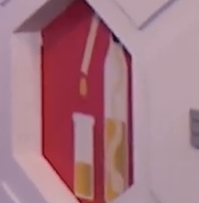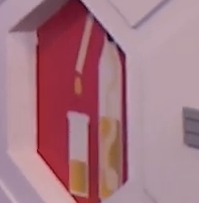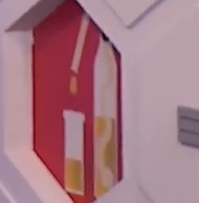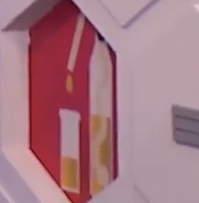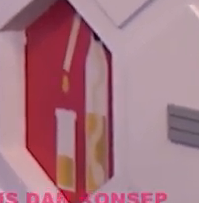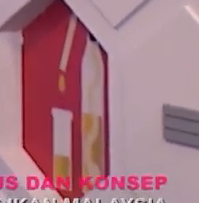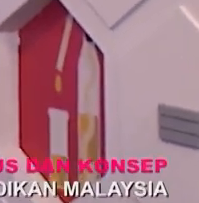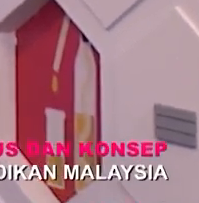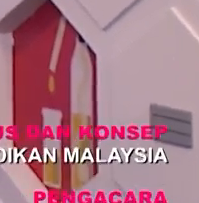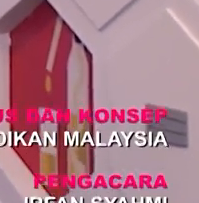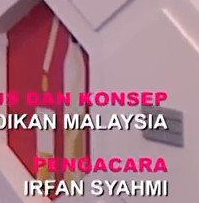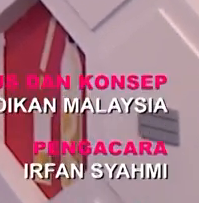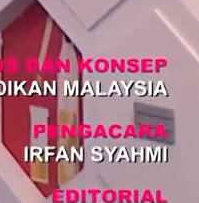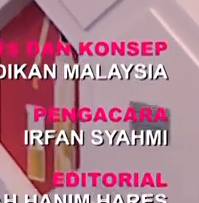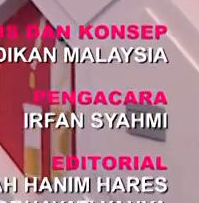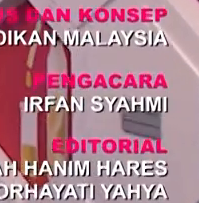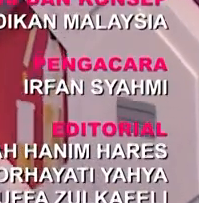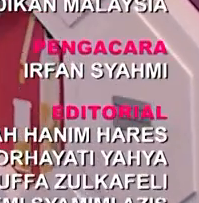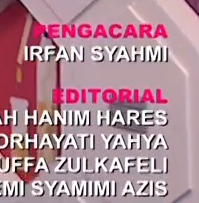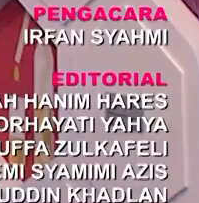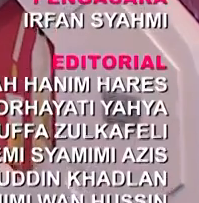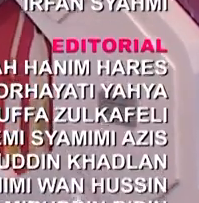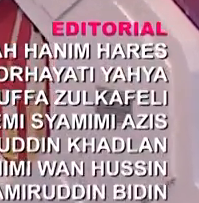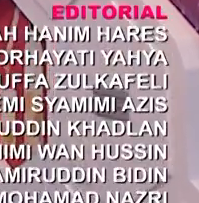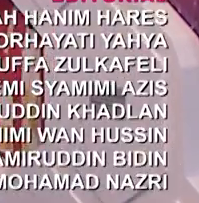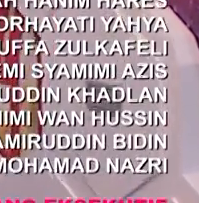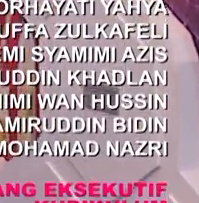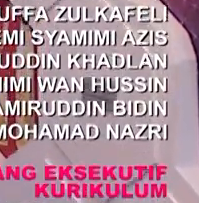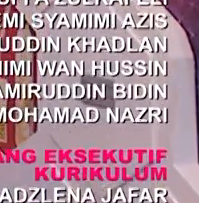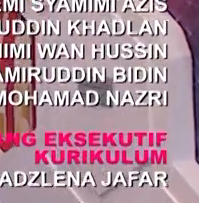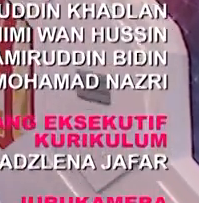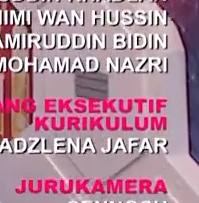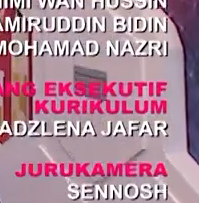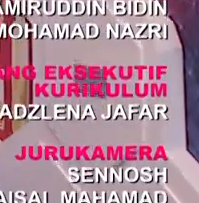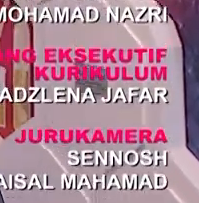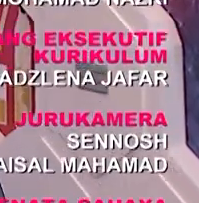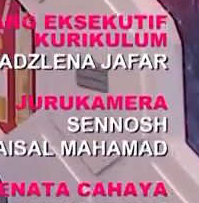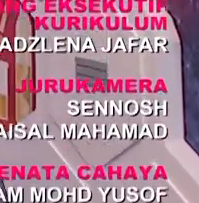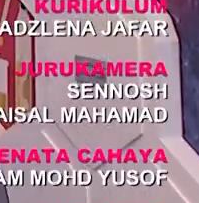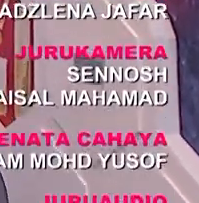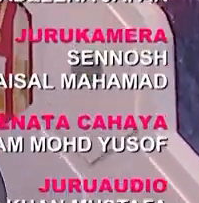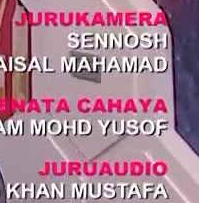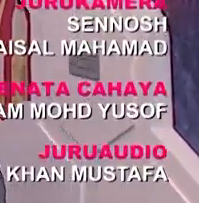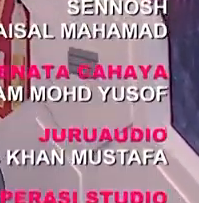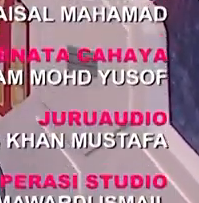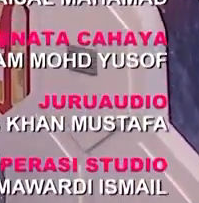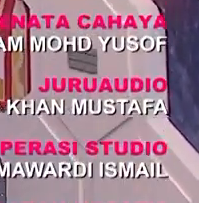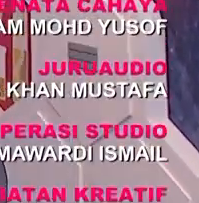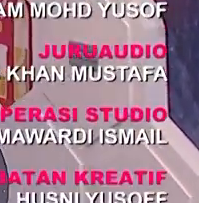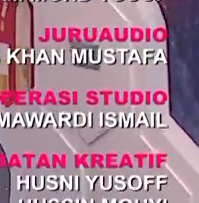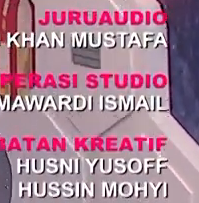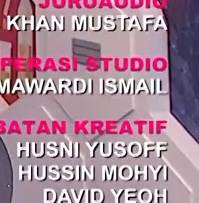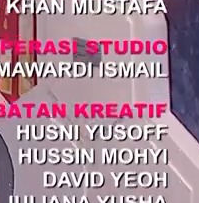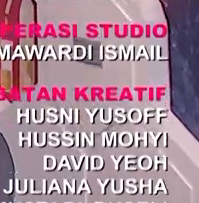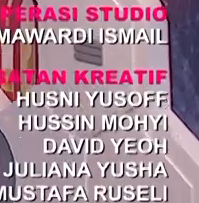membawa semangat jiwa Merdeka Semarang saya kami warganya